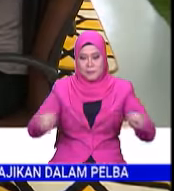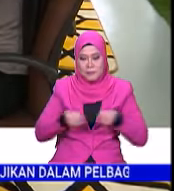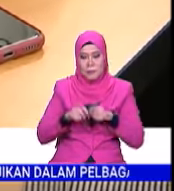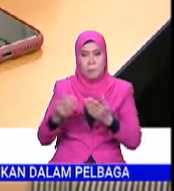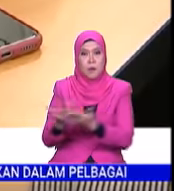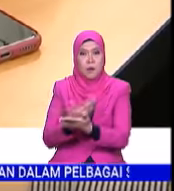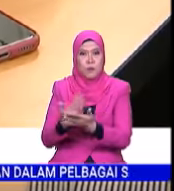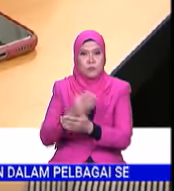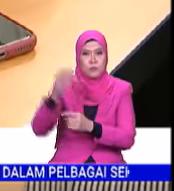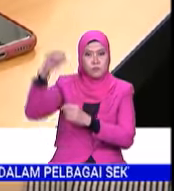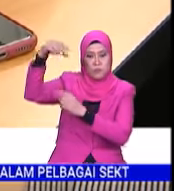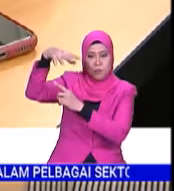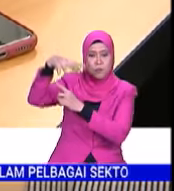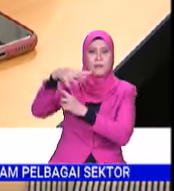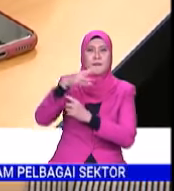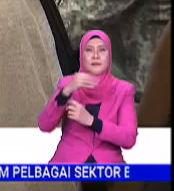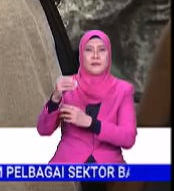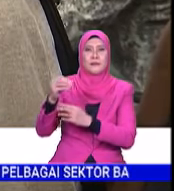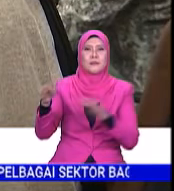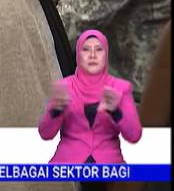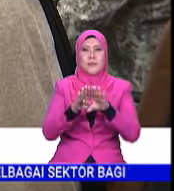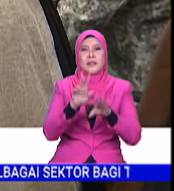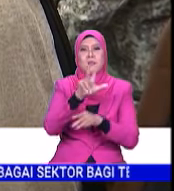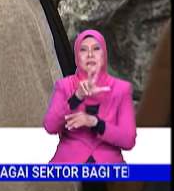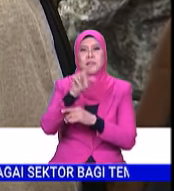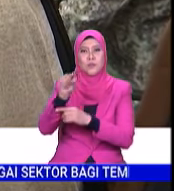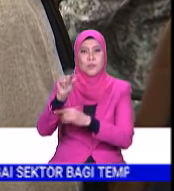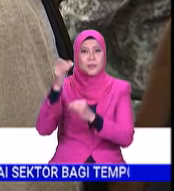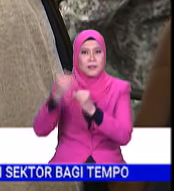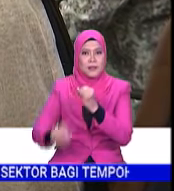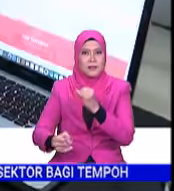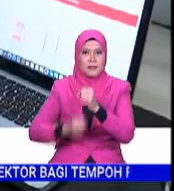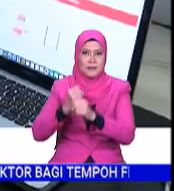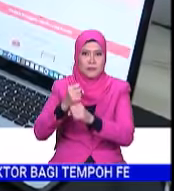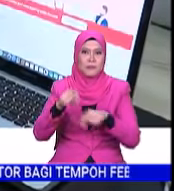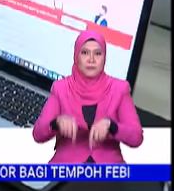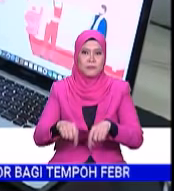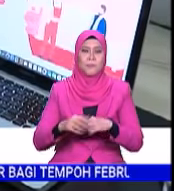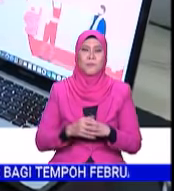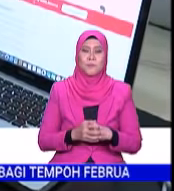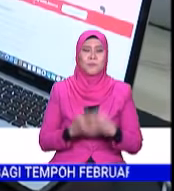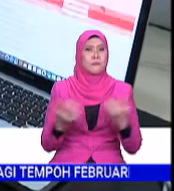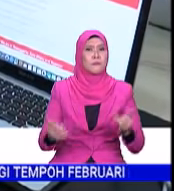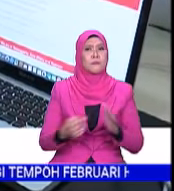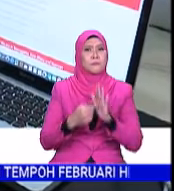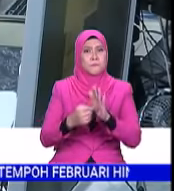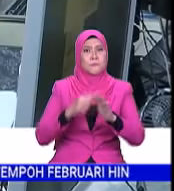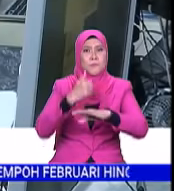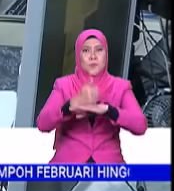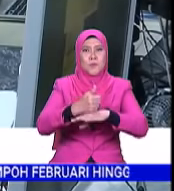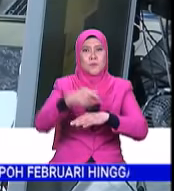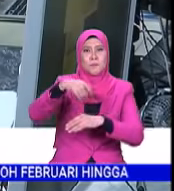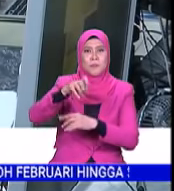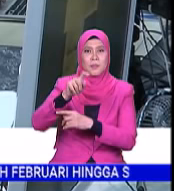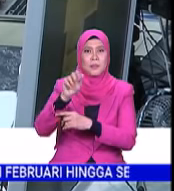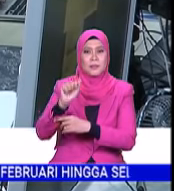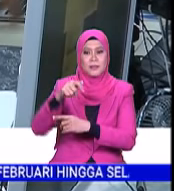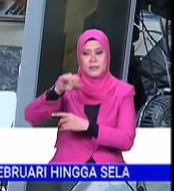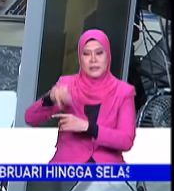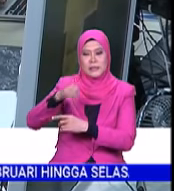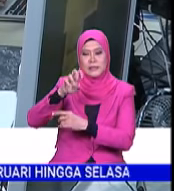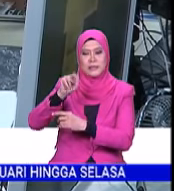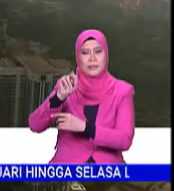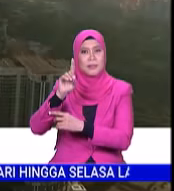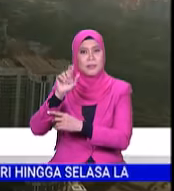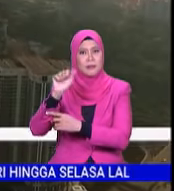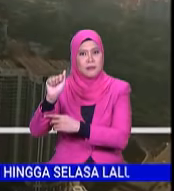stesen pemancar dan penamatan rangkaian 3G menjelang akhir tahun ini. Turut diketengahkan pewujudan peta jendela. Laporan